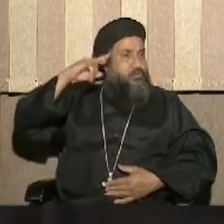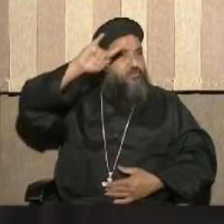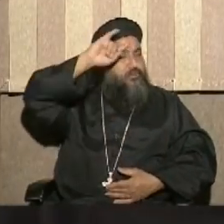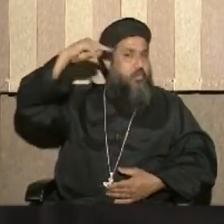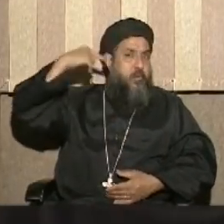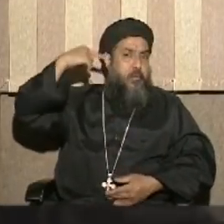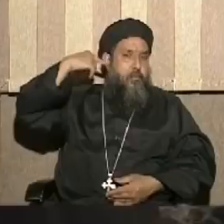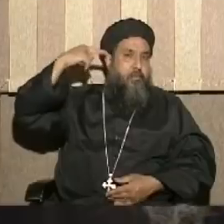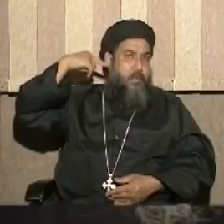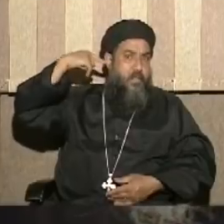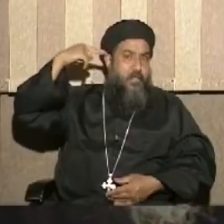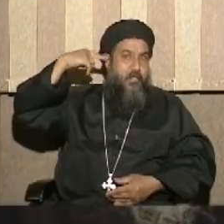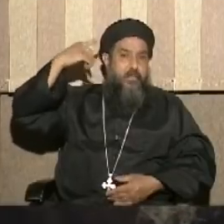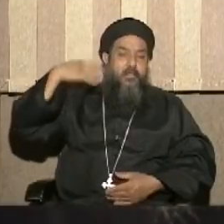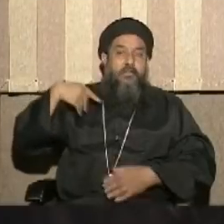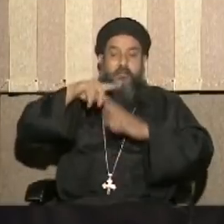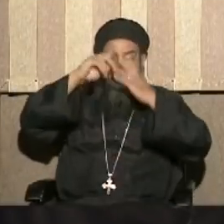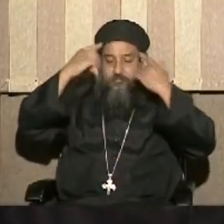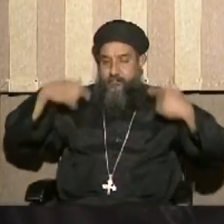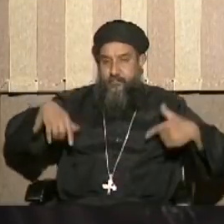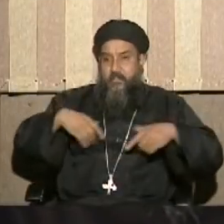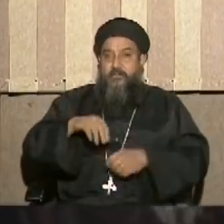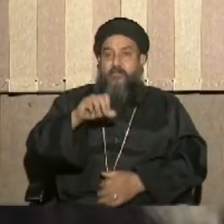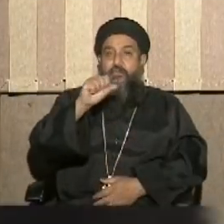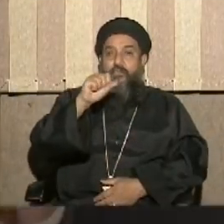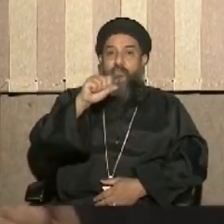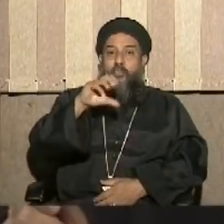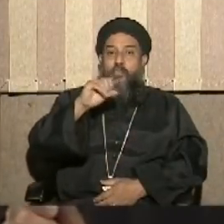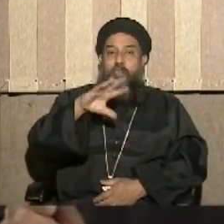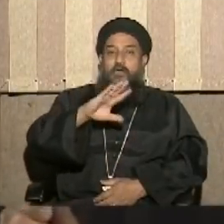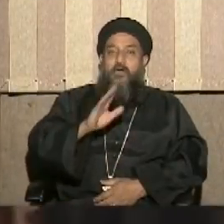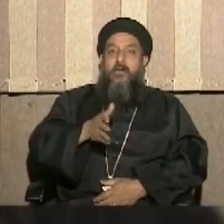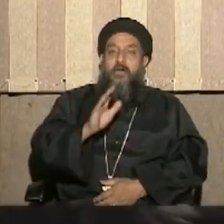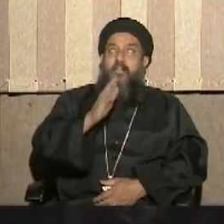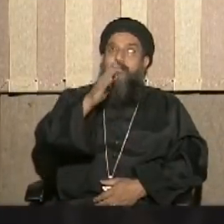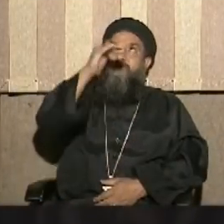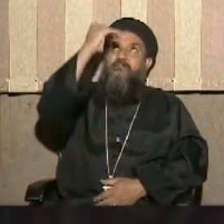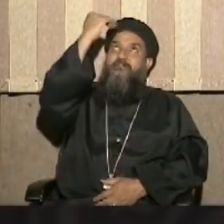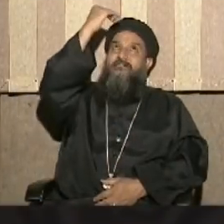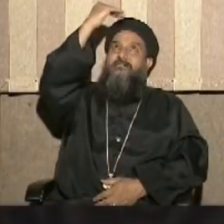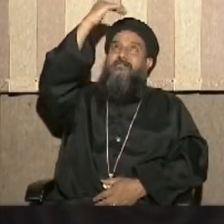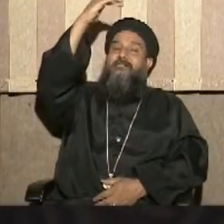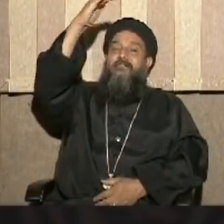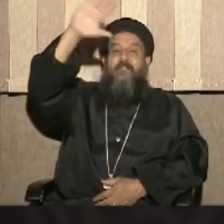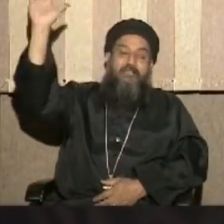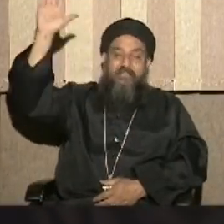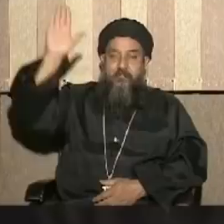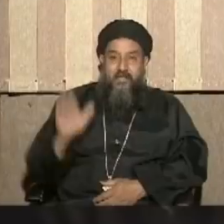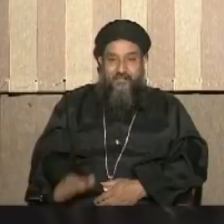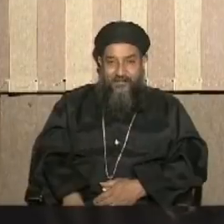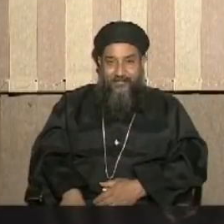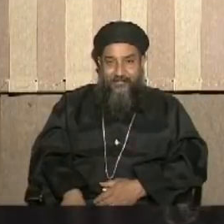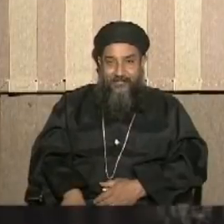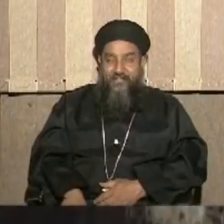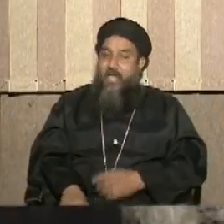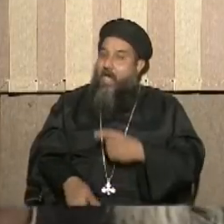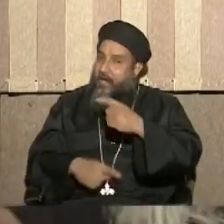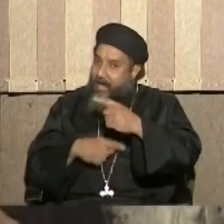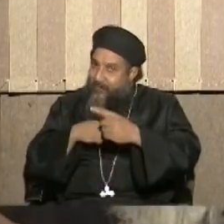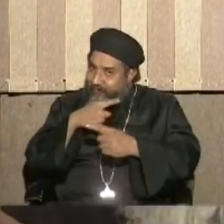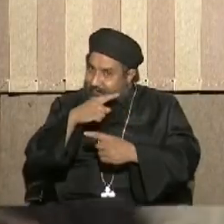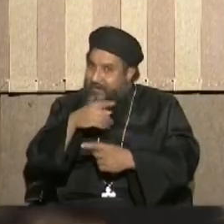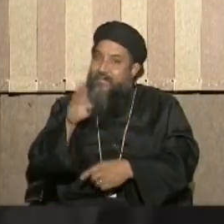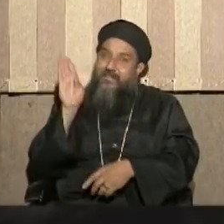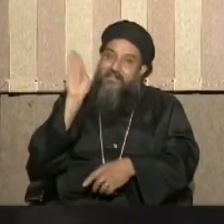الشر، يصير جسدك نوراني مكانه في ملكوت السماوات،